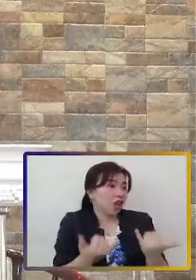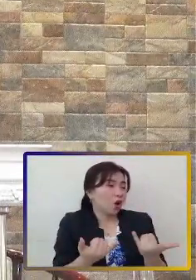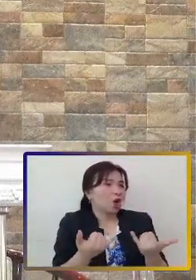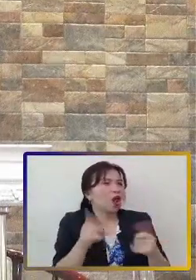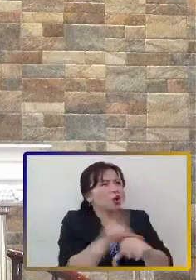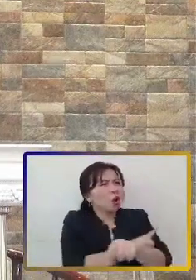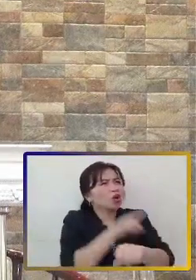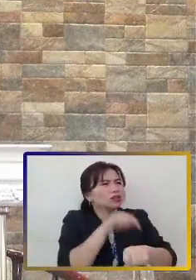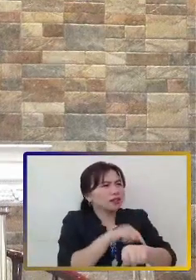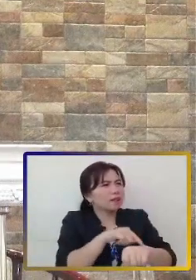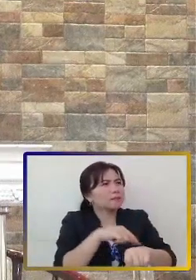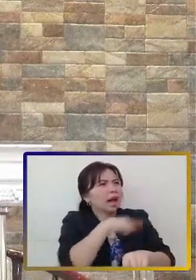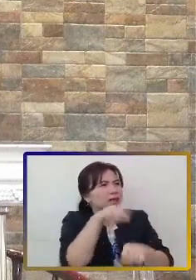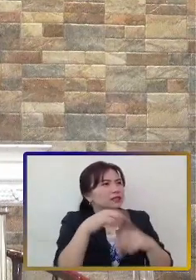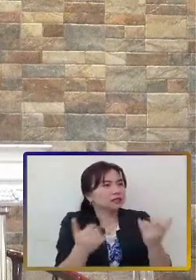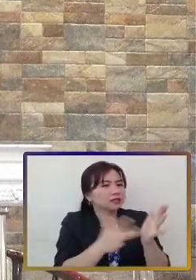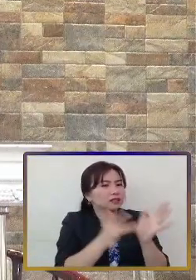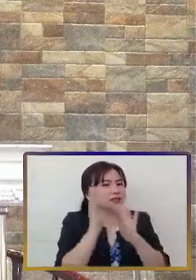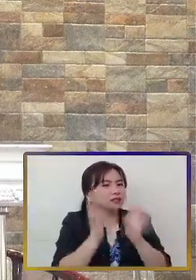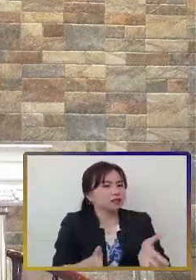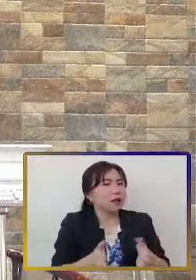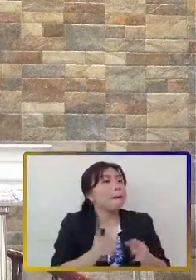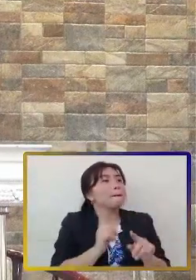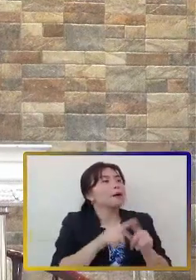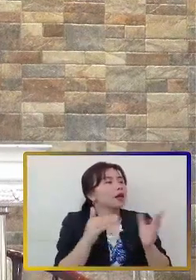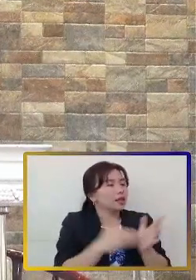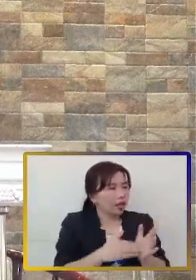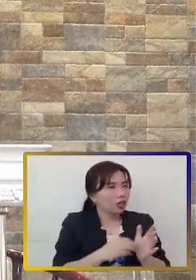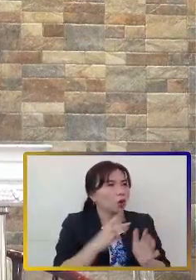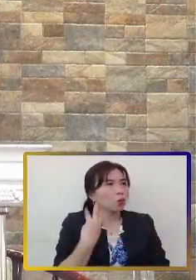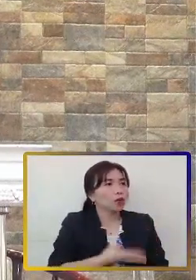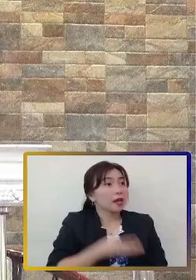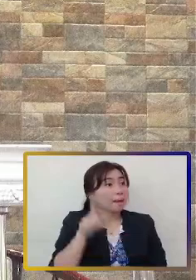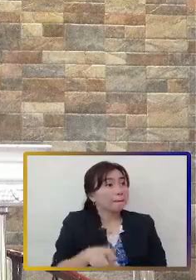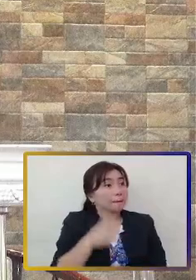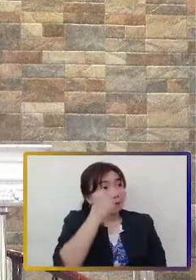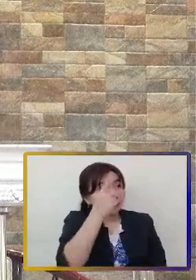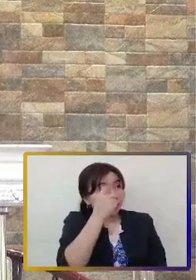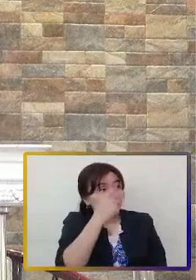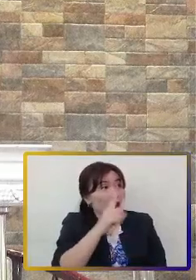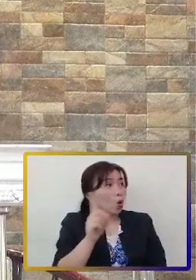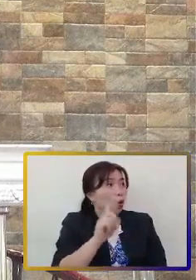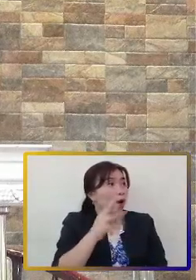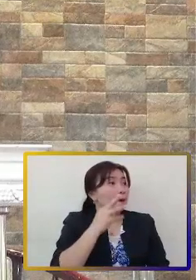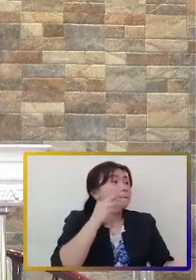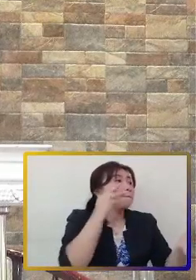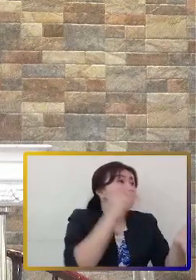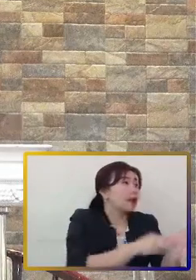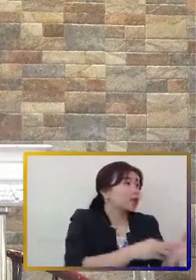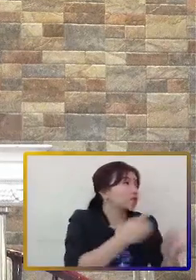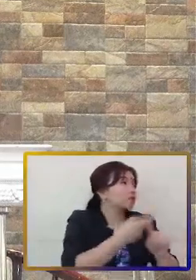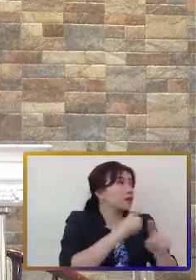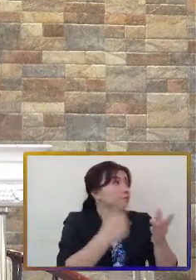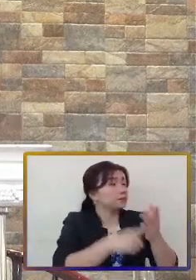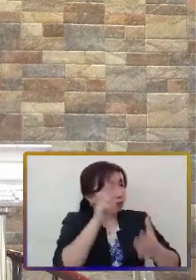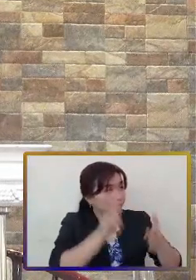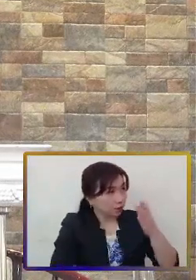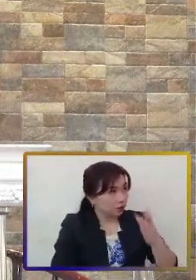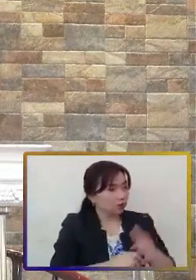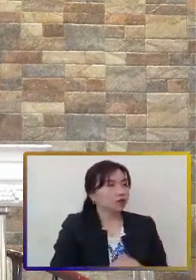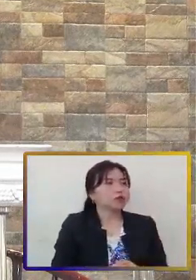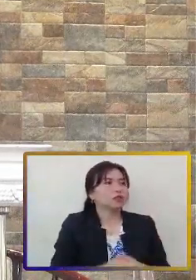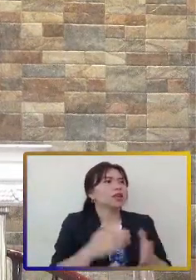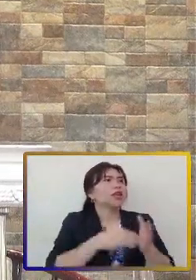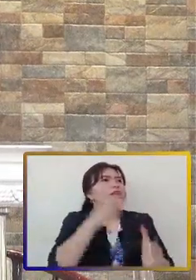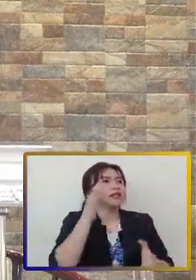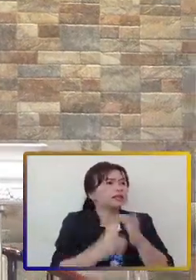talat pasikot-sikot ng talatang ito Ba't nauunawaan ba natin kung ano ang dinadala sa atin na mensahe ng talatang ito if we